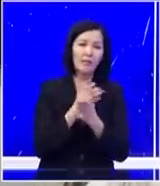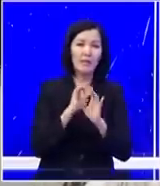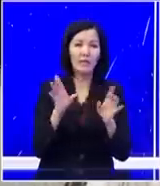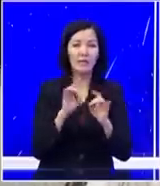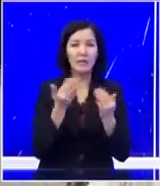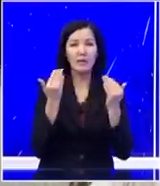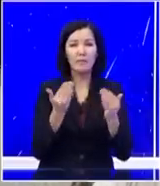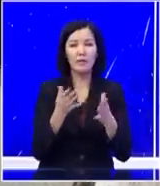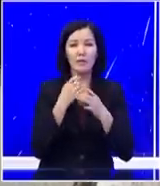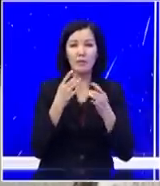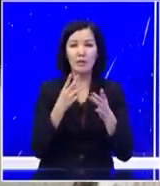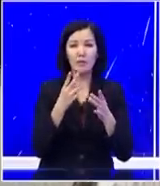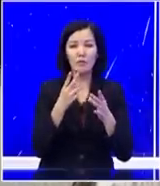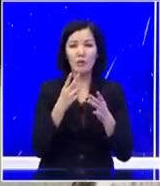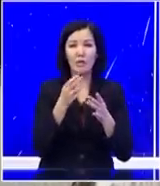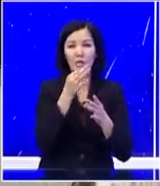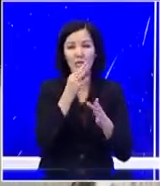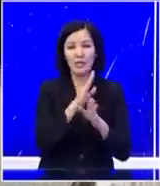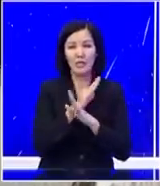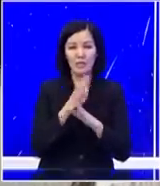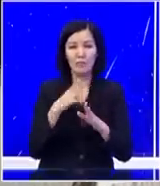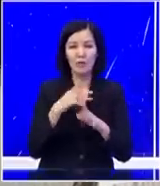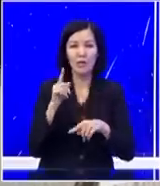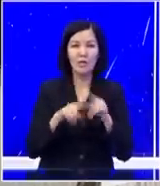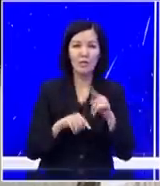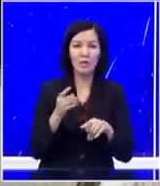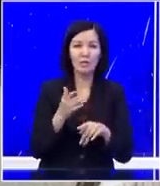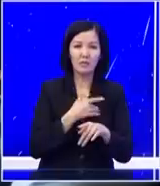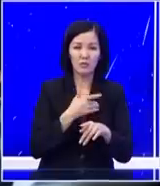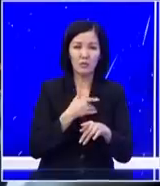биылғы мерейтойды қарсы алмағанына өкінішті. Атам жақындарымыздың жүрегімізде.